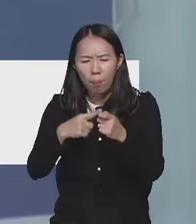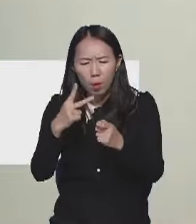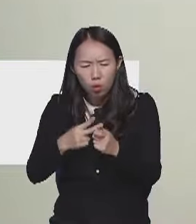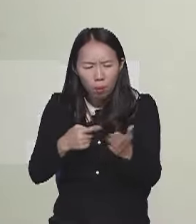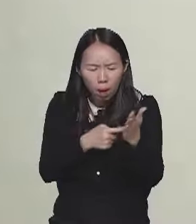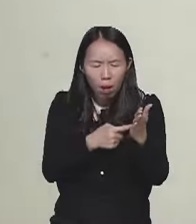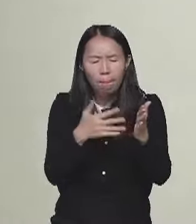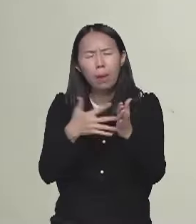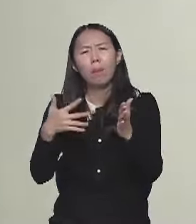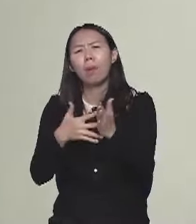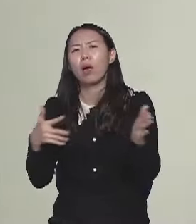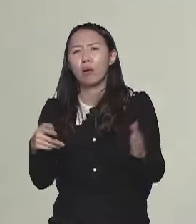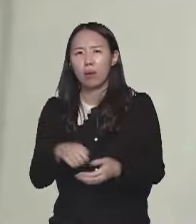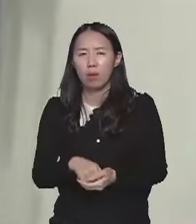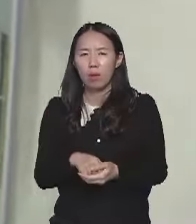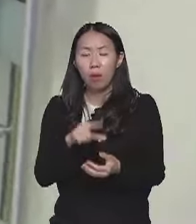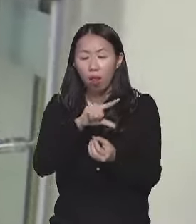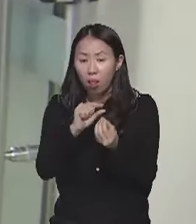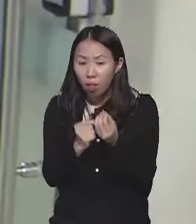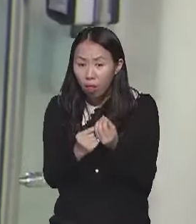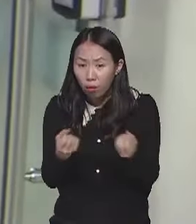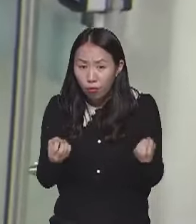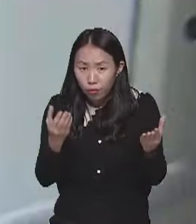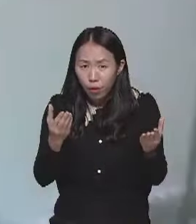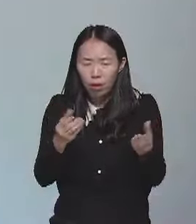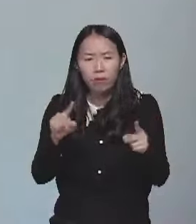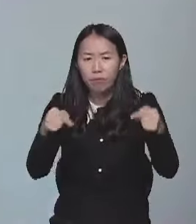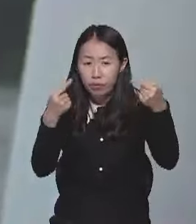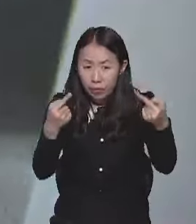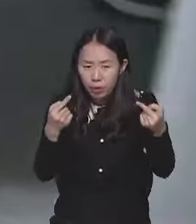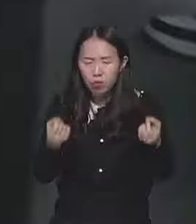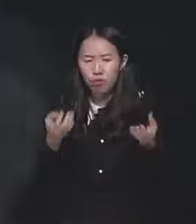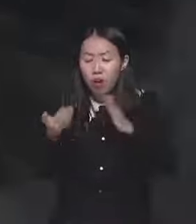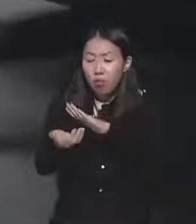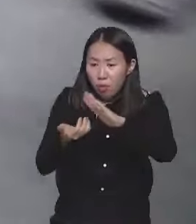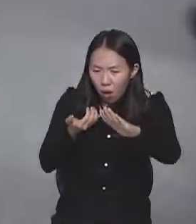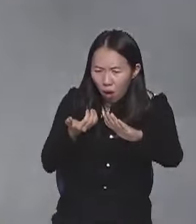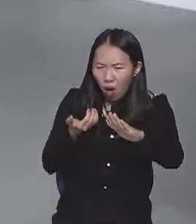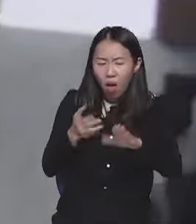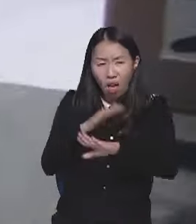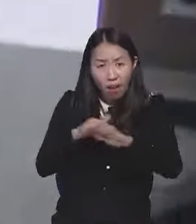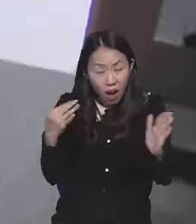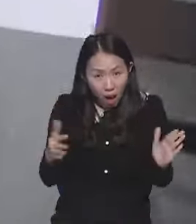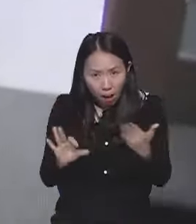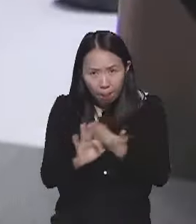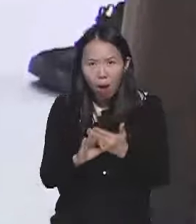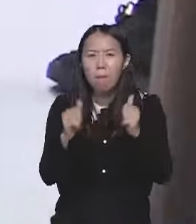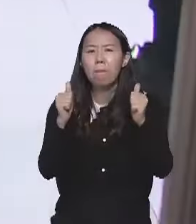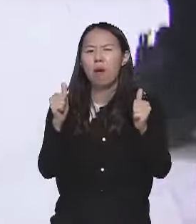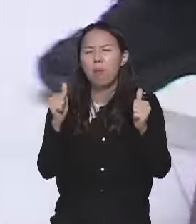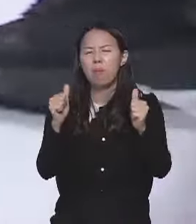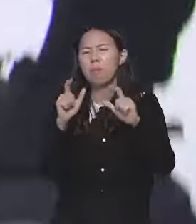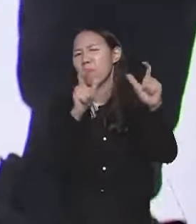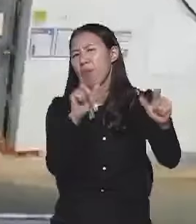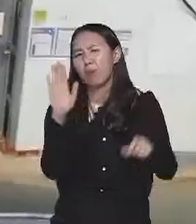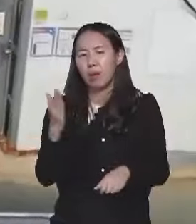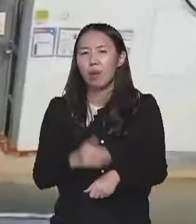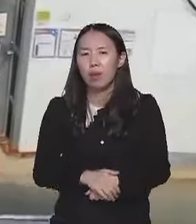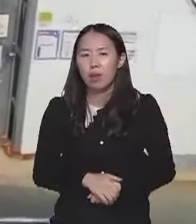때문에요 설전으로 자금 경색이 풀리지 않을 경우 한국 건설은 법정 관리로 넘어갈 가능성이 크다는 분석이 나오고